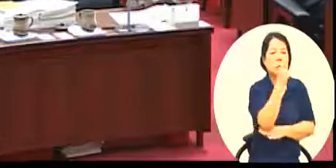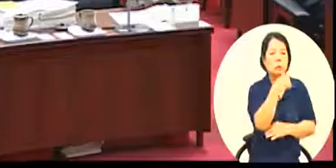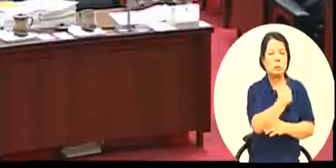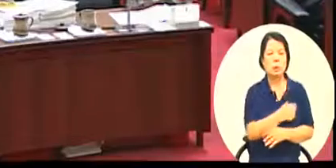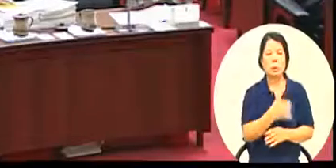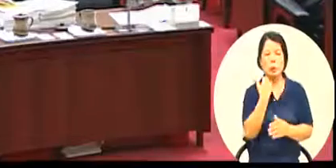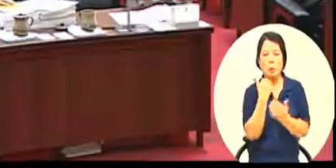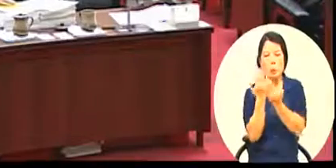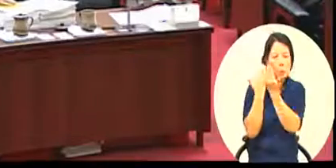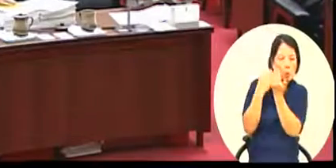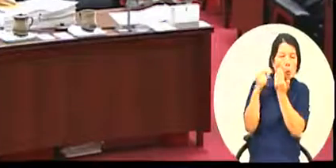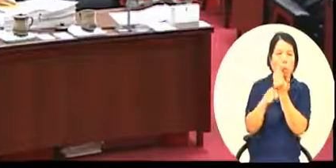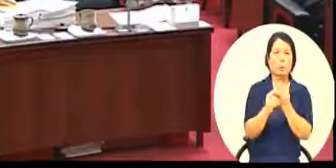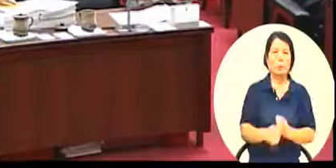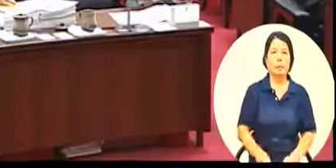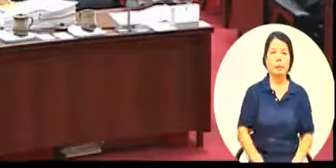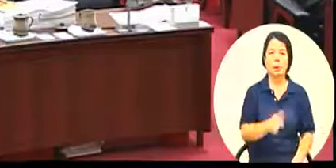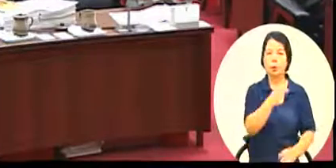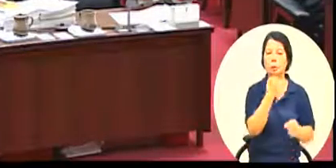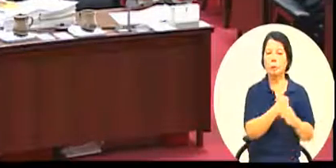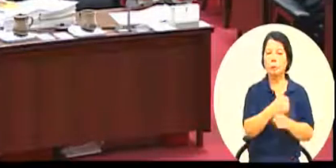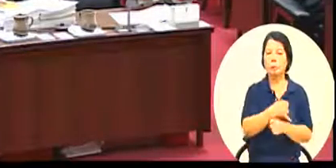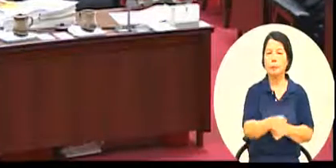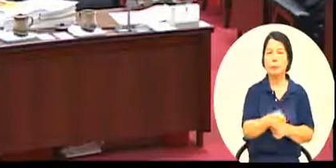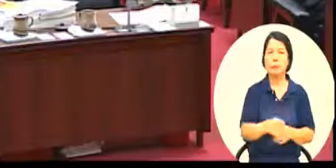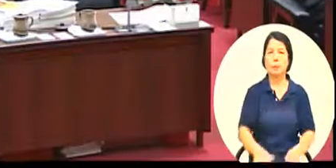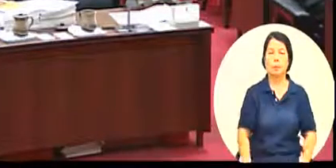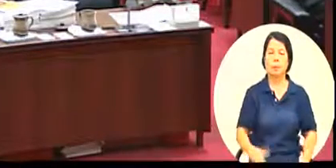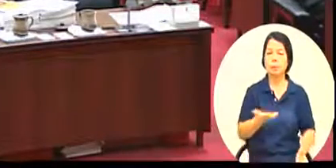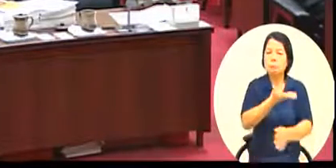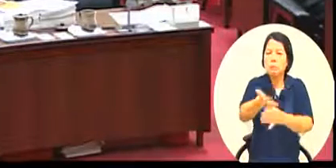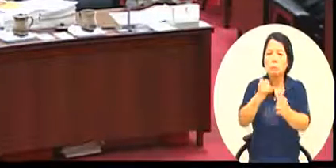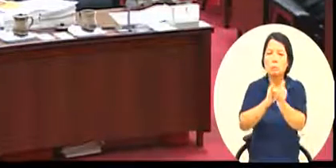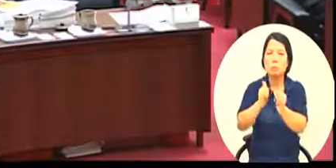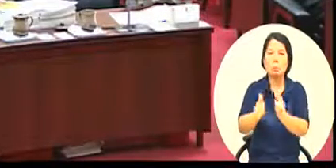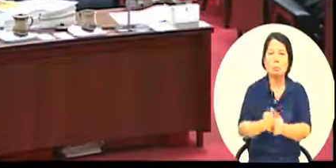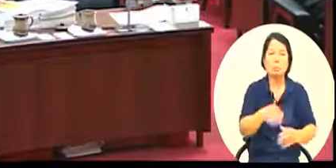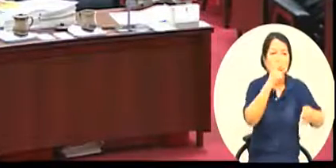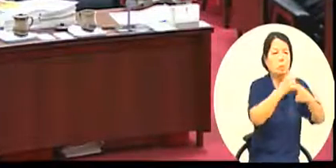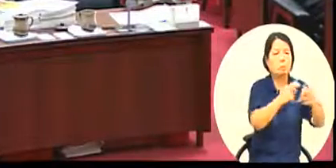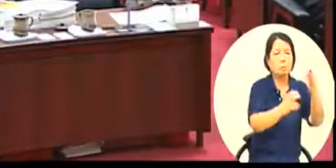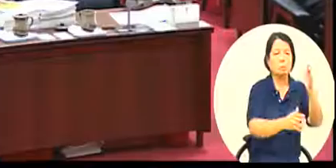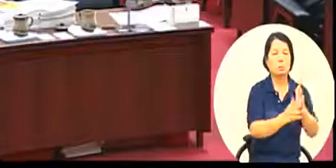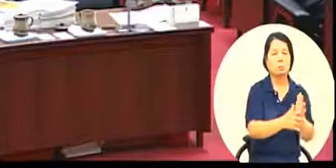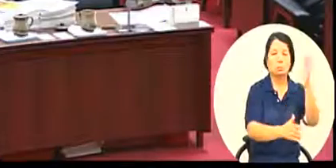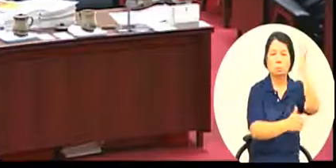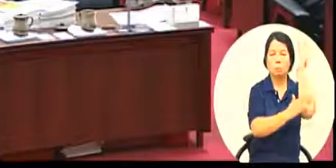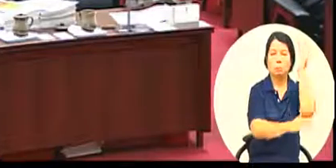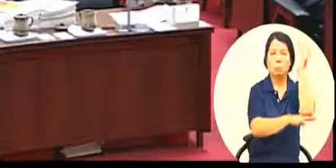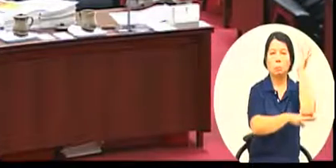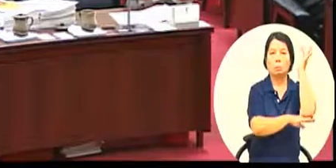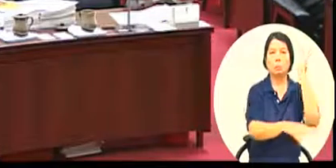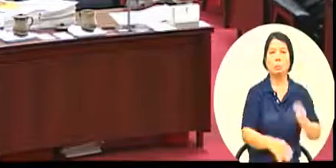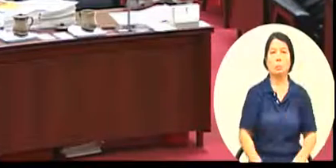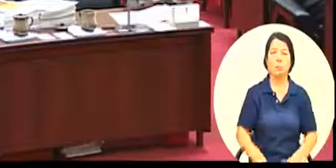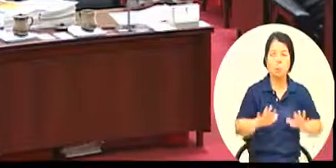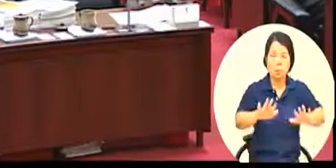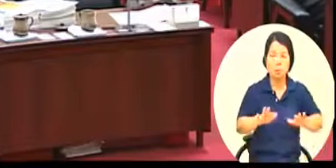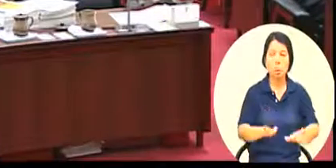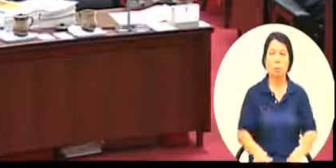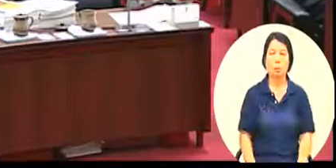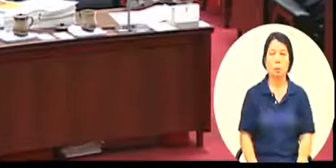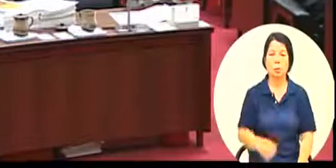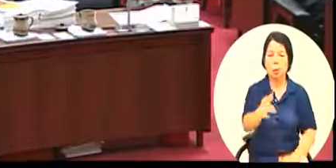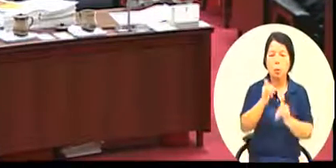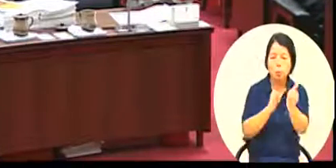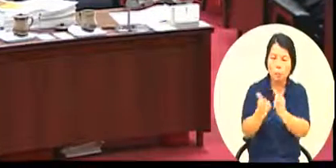回头今天来讲的话，你要人民来相信政府 我相信今天来讲，以民